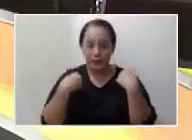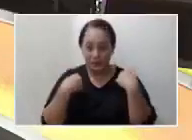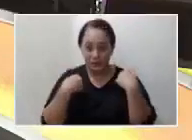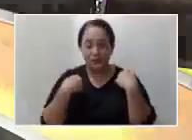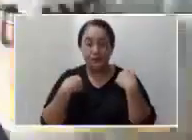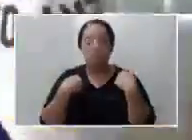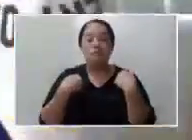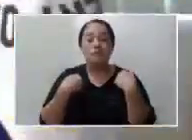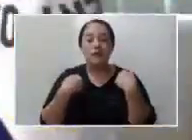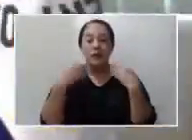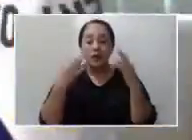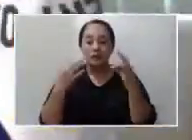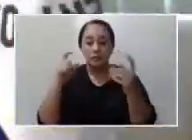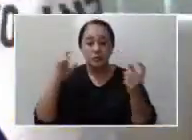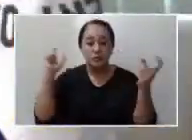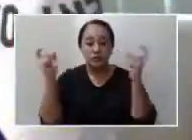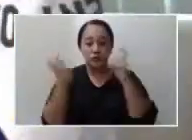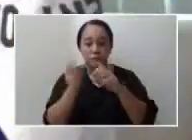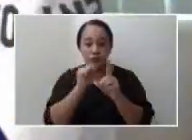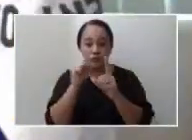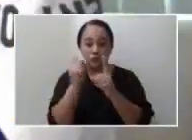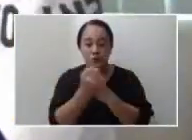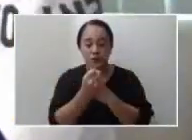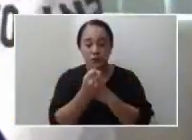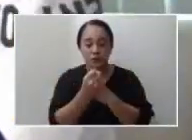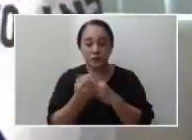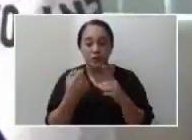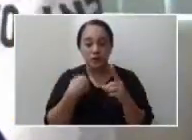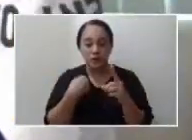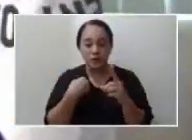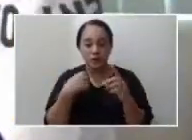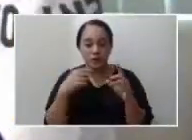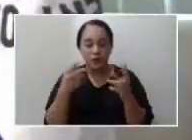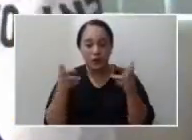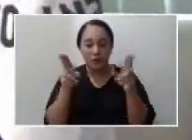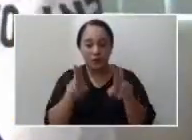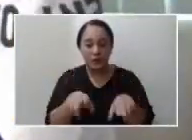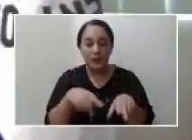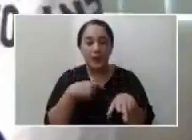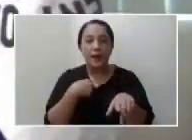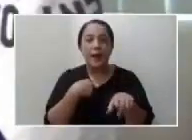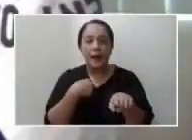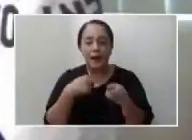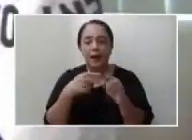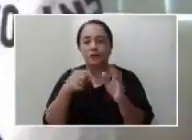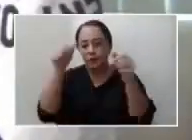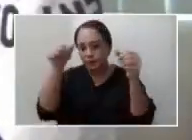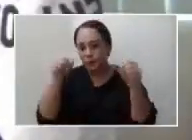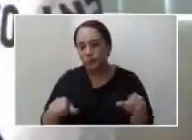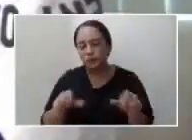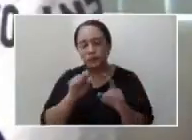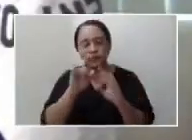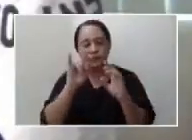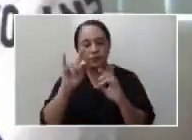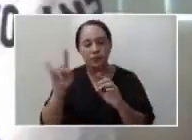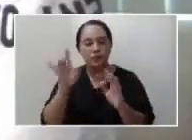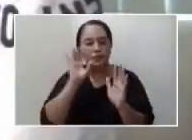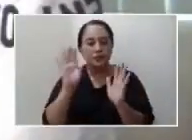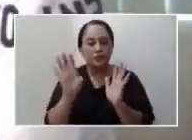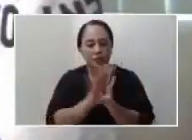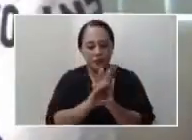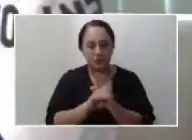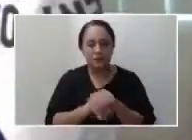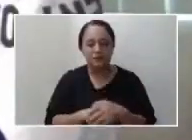Kung ikukumpara natin sa January 12, 2020 na eruption, tuloy-tuloy po ito. Sa initial na maliit lamang